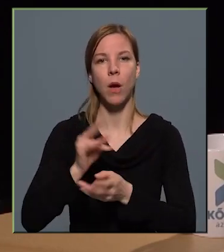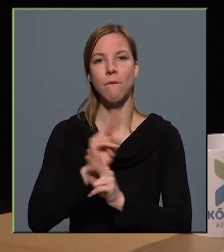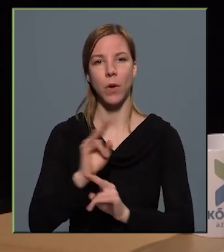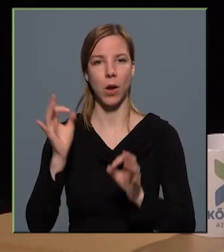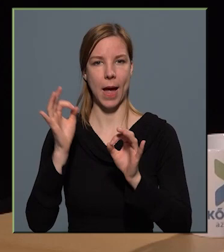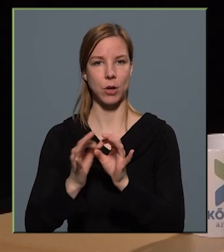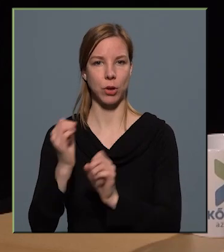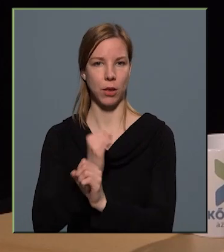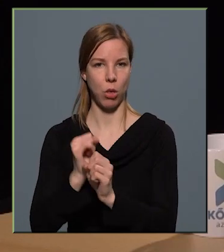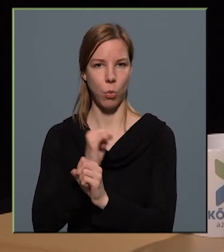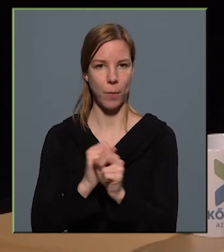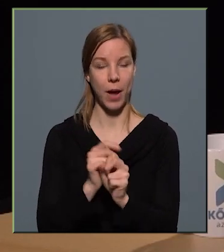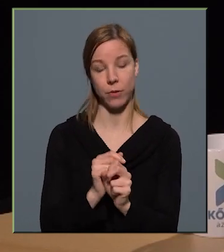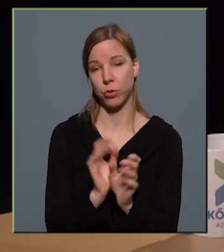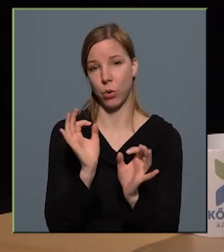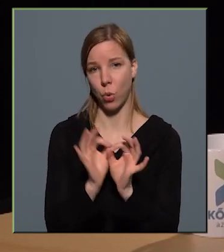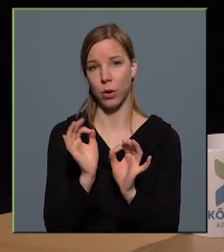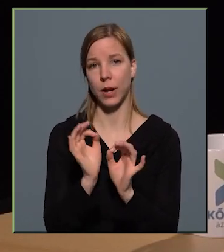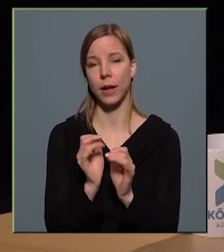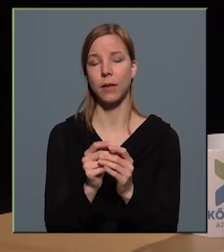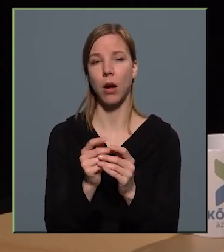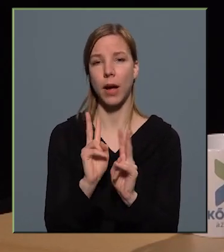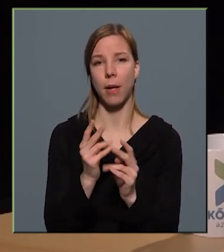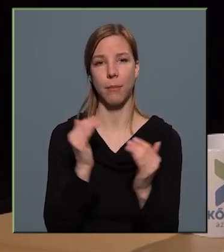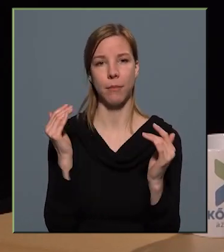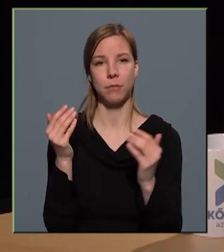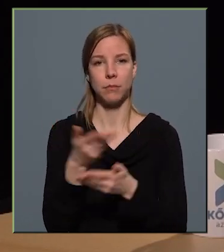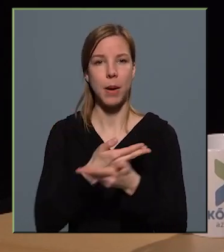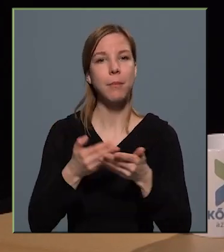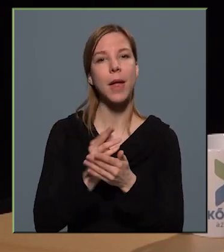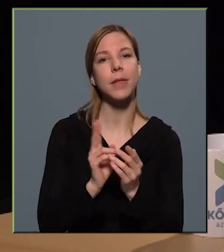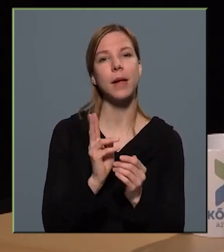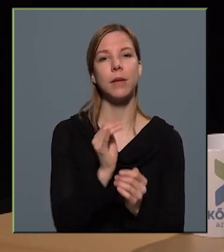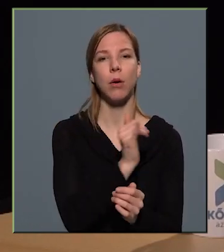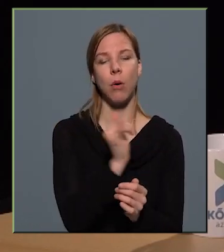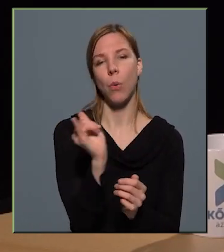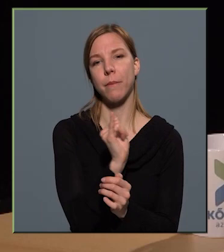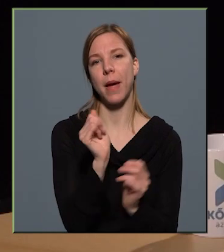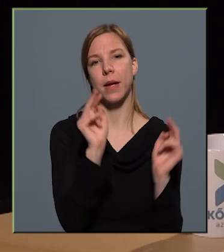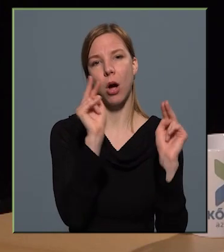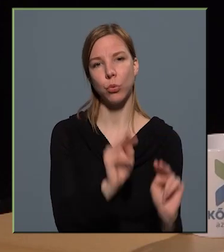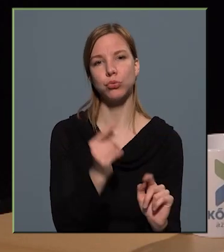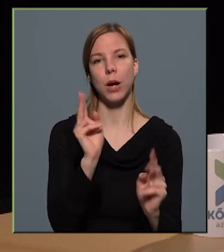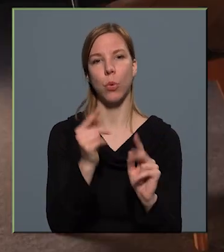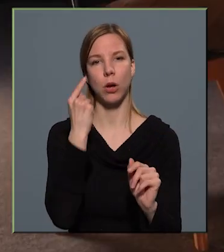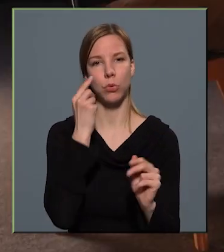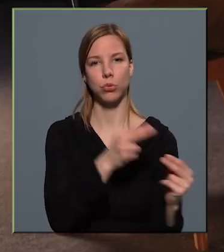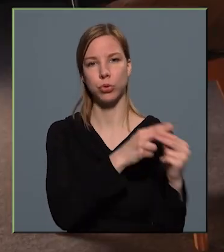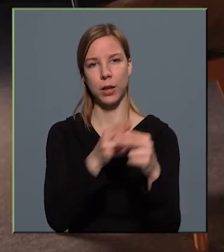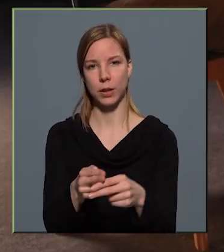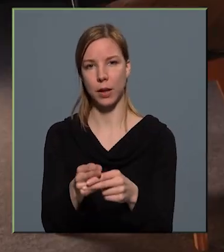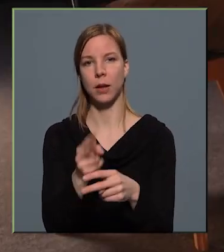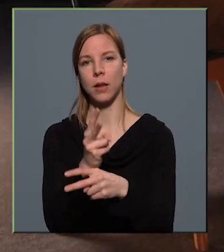konkrét esetet meg kell beszélni, hogy melyik hatóság az ellátórendszernek melyik része, hogy tud segíteni annak az állampolgárnak, aki segítségre